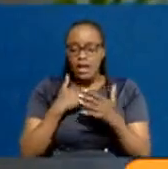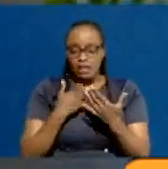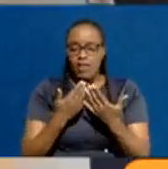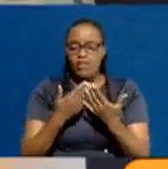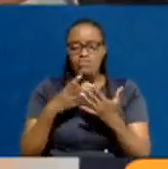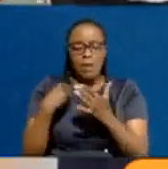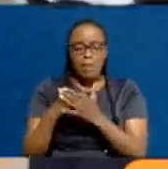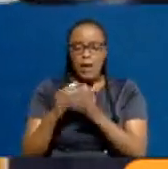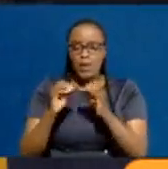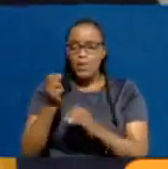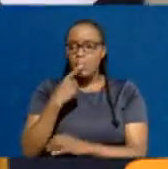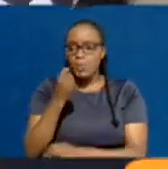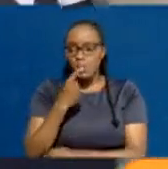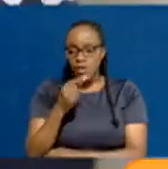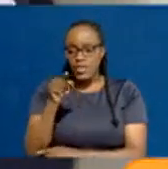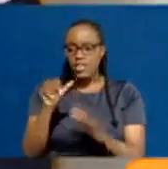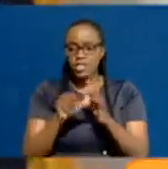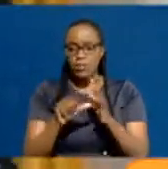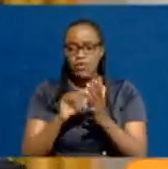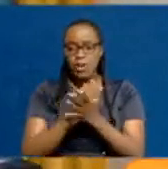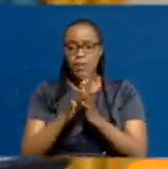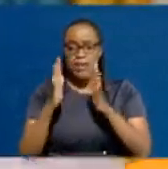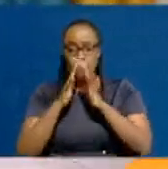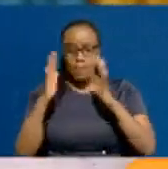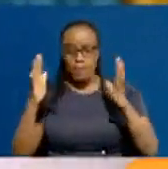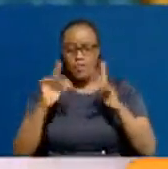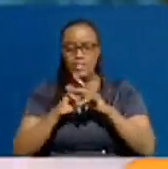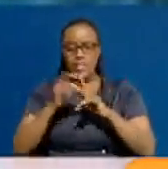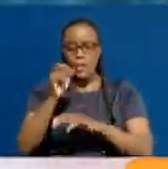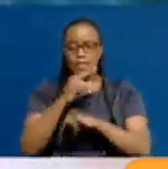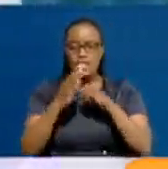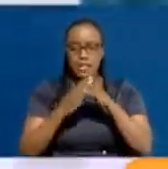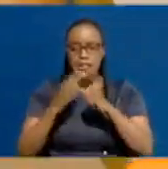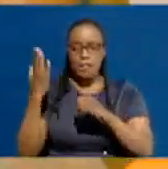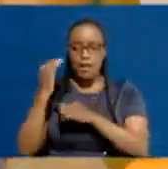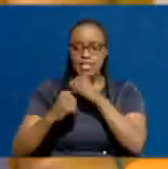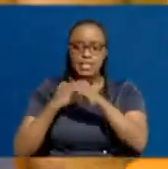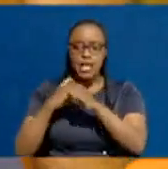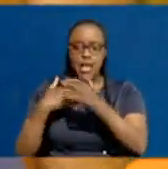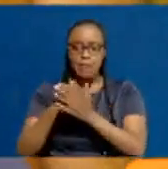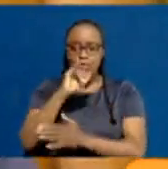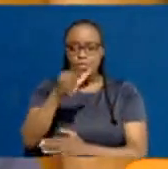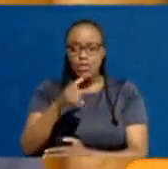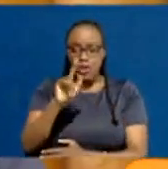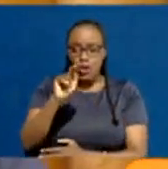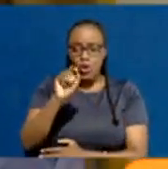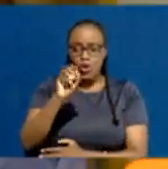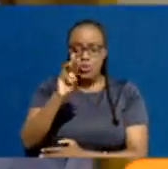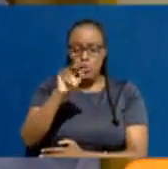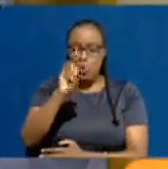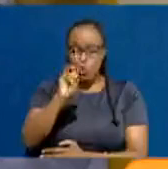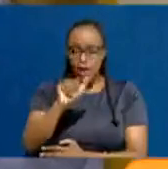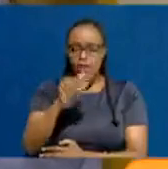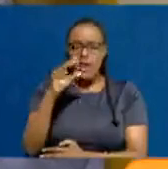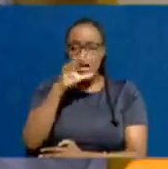kukosa fedha za dawa ndipo maji yalipozidi unga. Kuanzia Septemba mwaka jana hadi Januari mwaka huo, Otuoma alikosa dawa